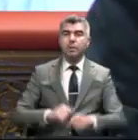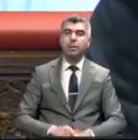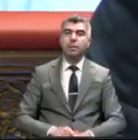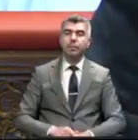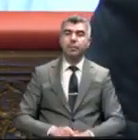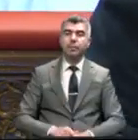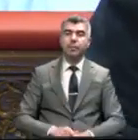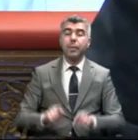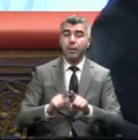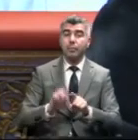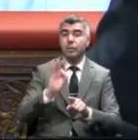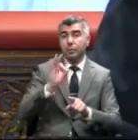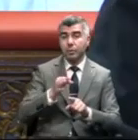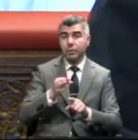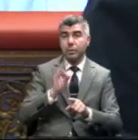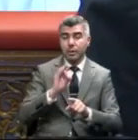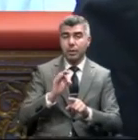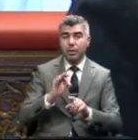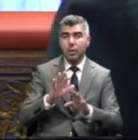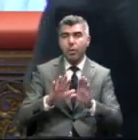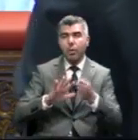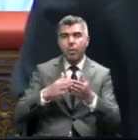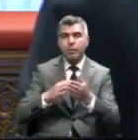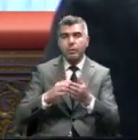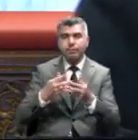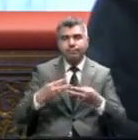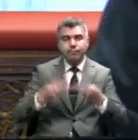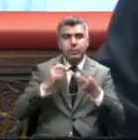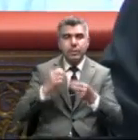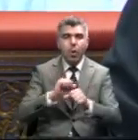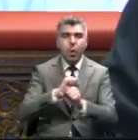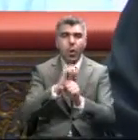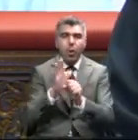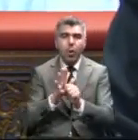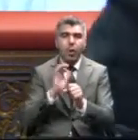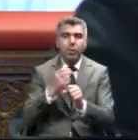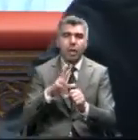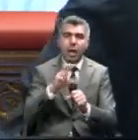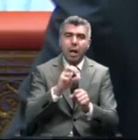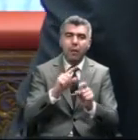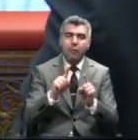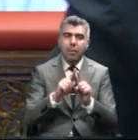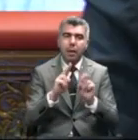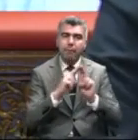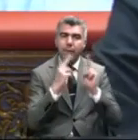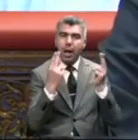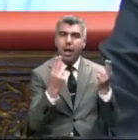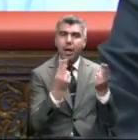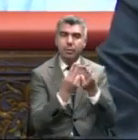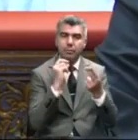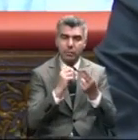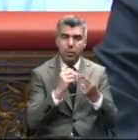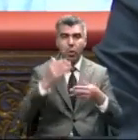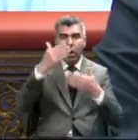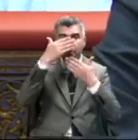الاكيد انه رغمه داعيه ازمه كورونا والتحولات الكبرى التي تشهدها الساحه الدوليه فان